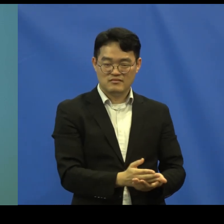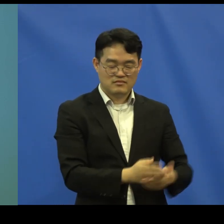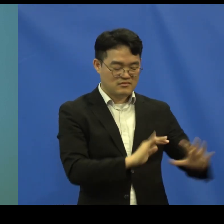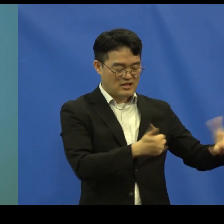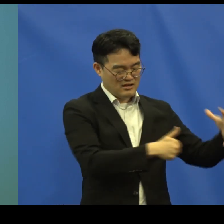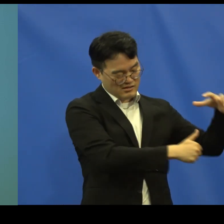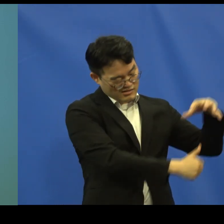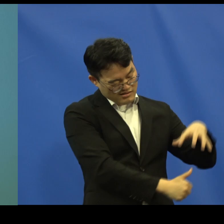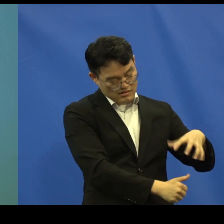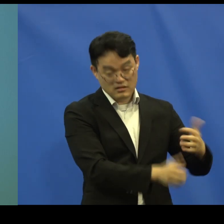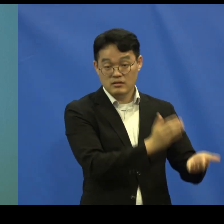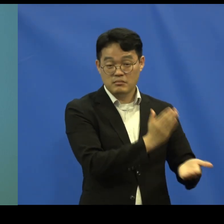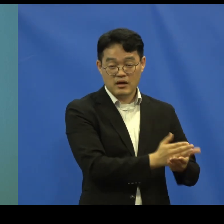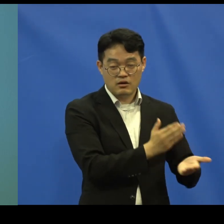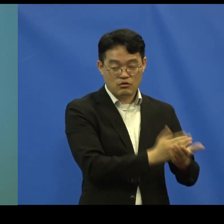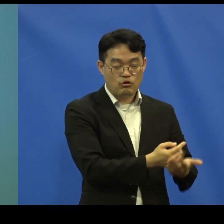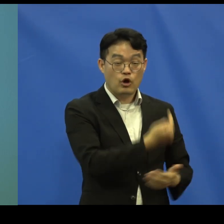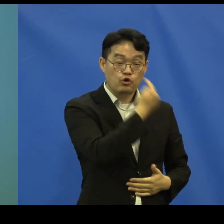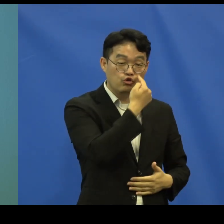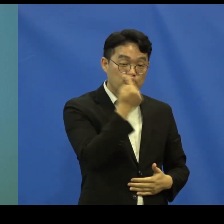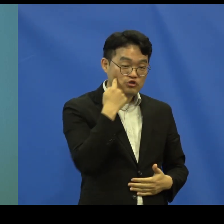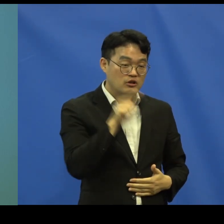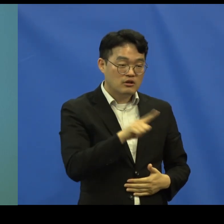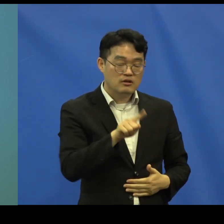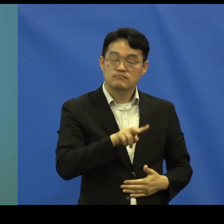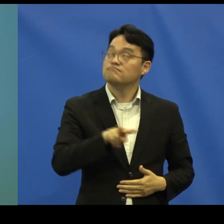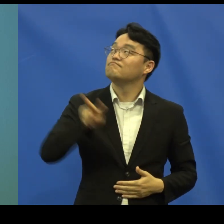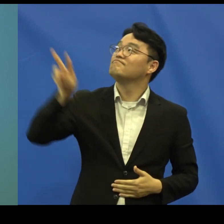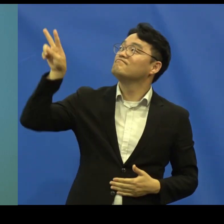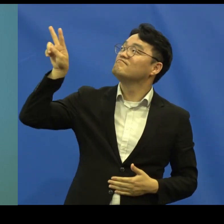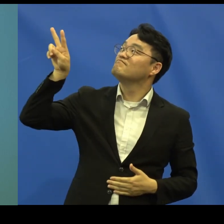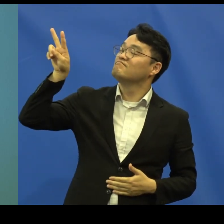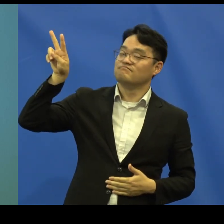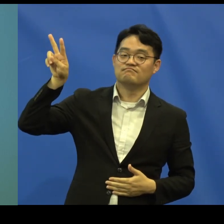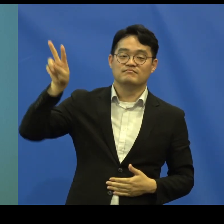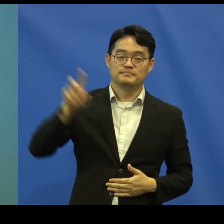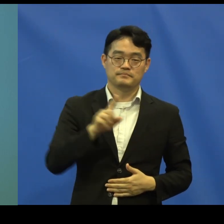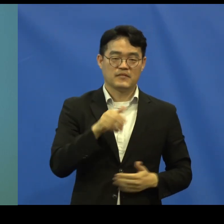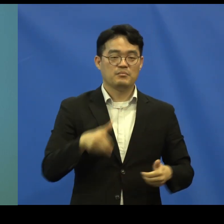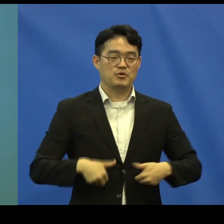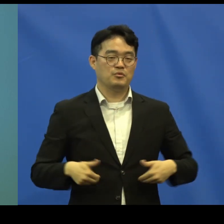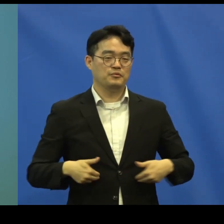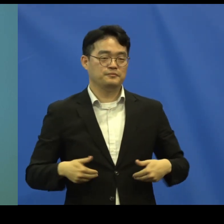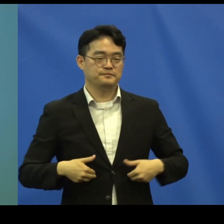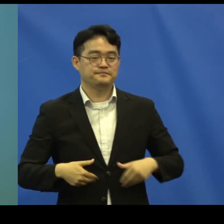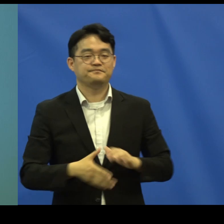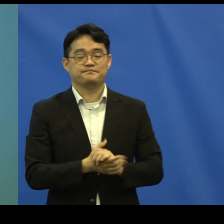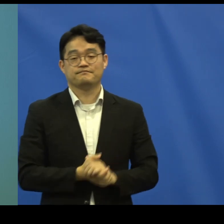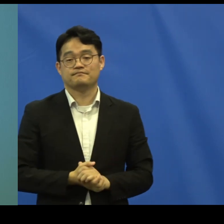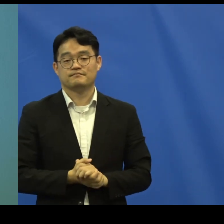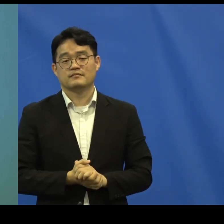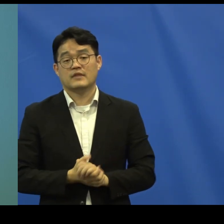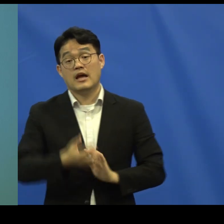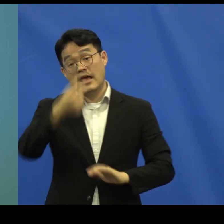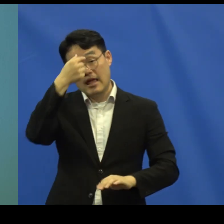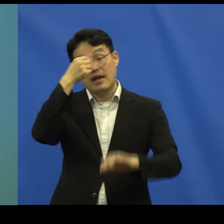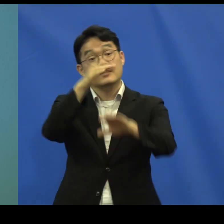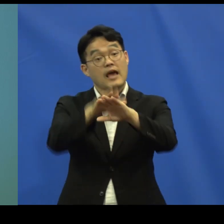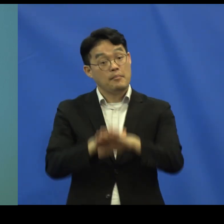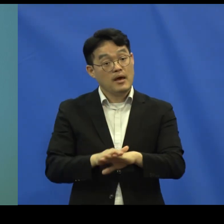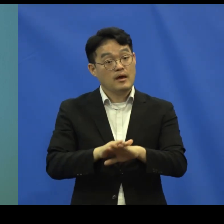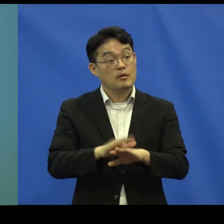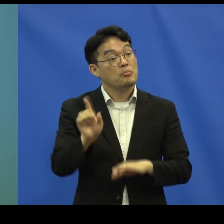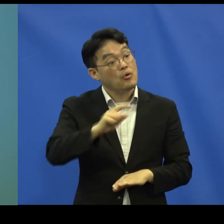그러니까 오늘 우리가 예배를 한다는 말은 땅만 쳐다보는 인간을 하늘을 바라보게 하시는 겁니다. 하늘을